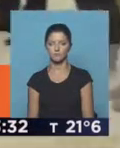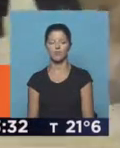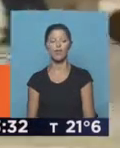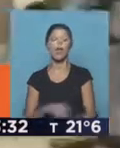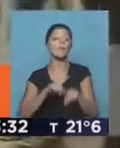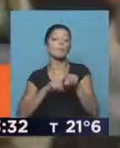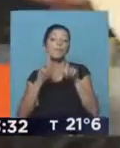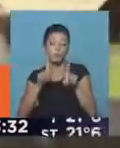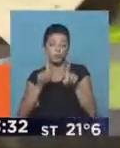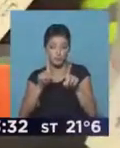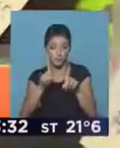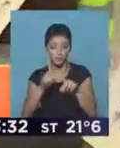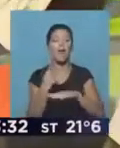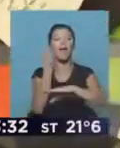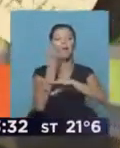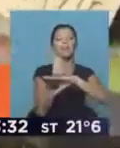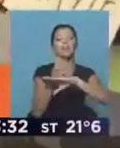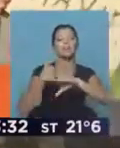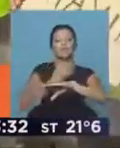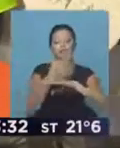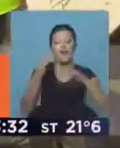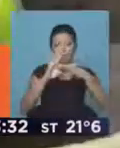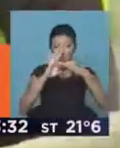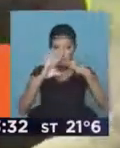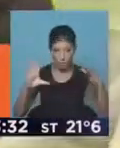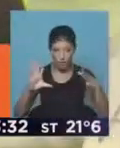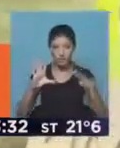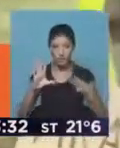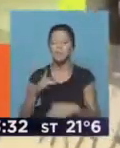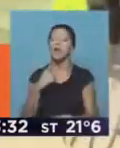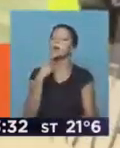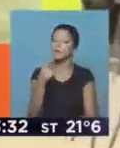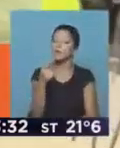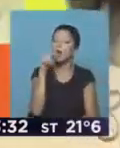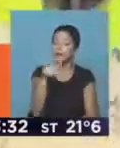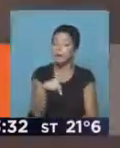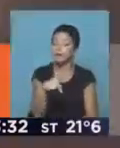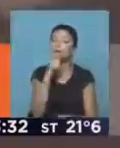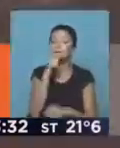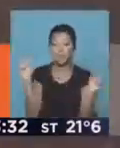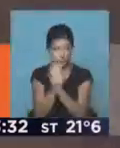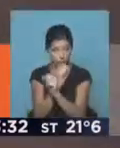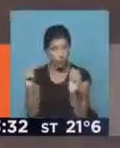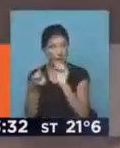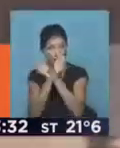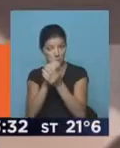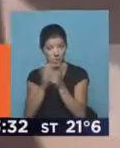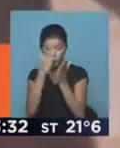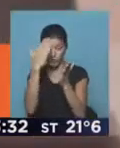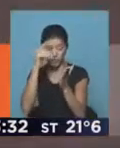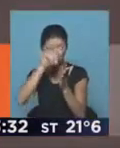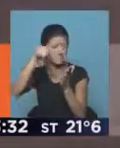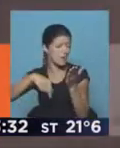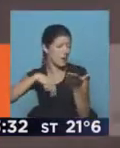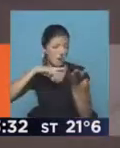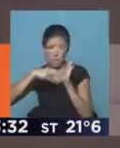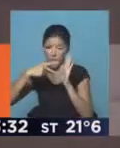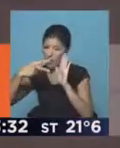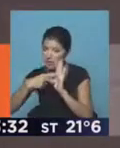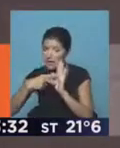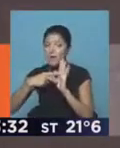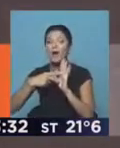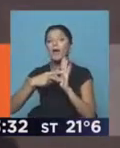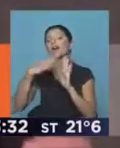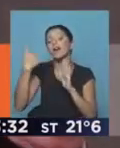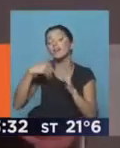Mientras, el líder socialdemócrata Kemal Kılıçdaroğlu sostuvo que la aprobación de la reforma sería una catástrofe que acabará con la